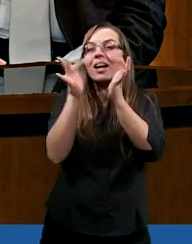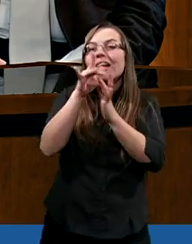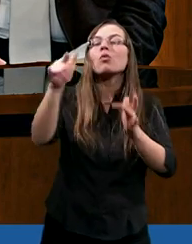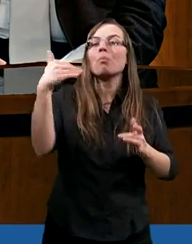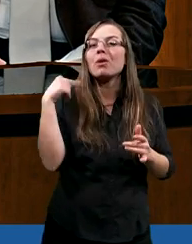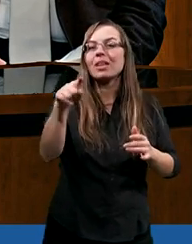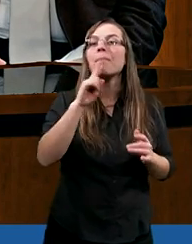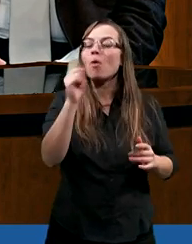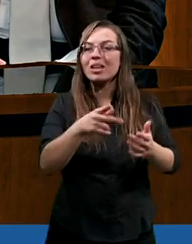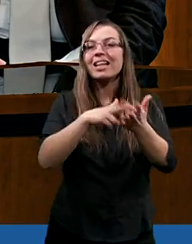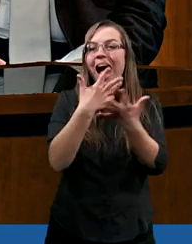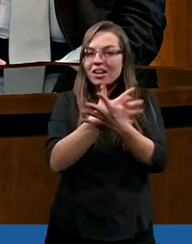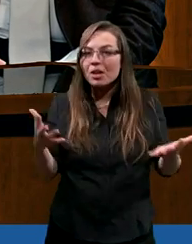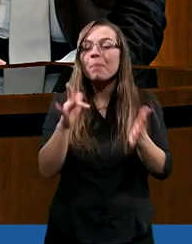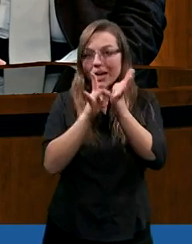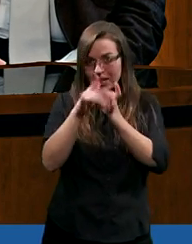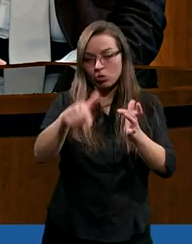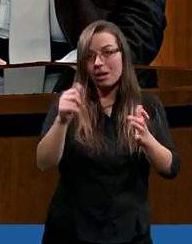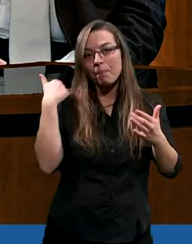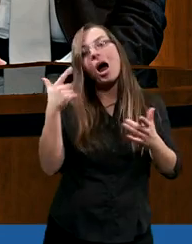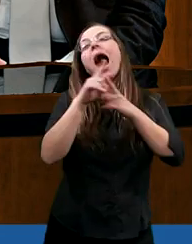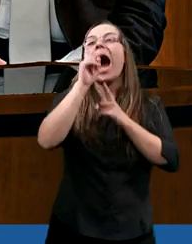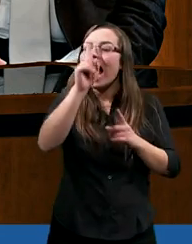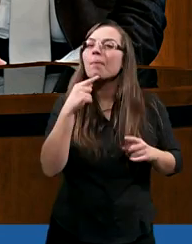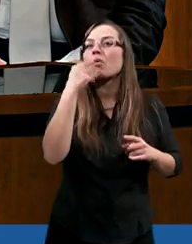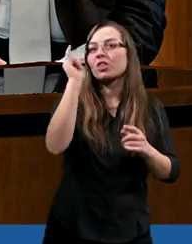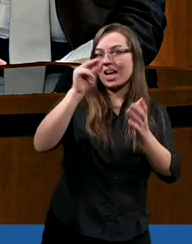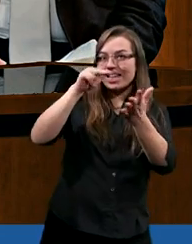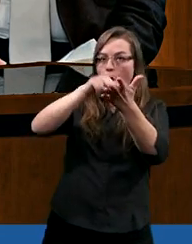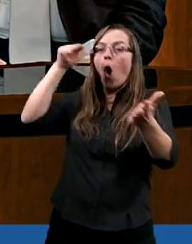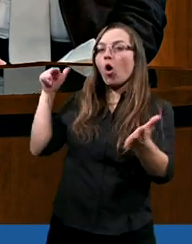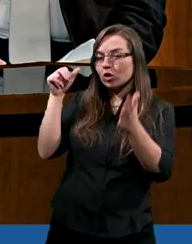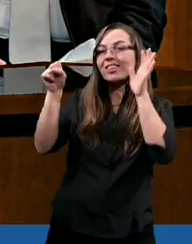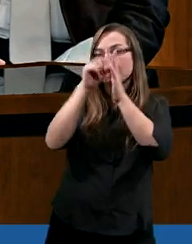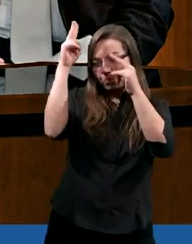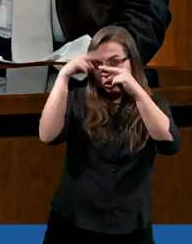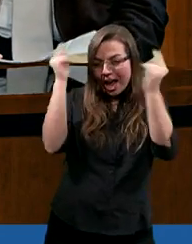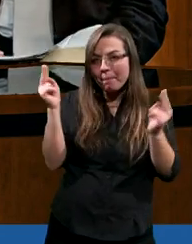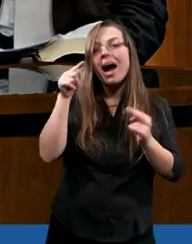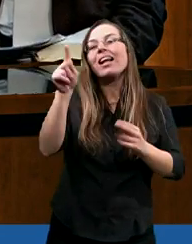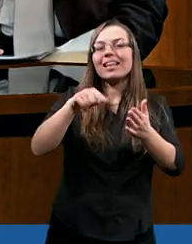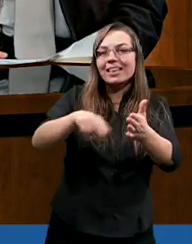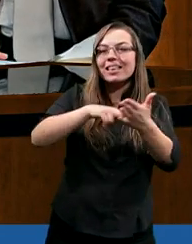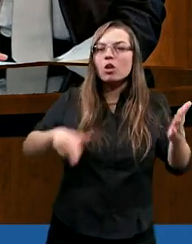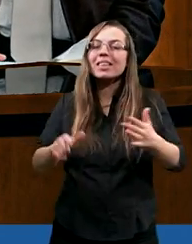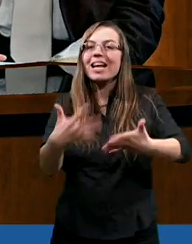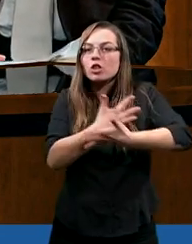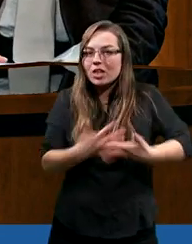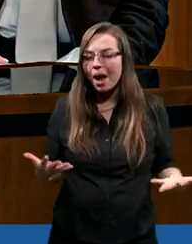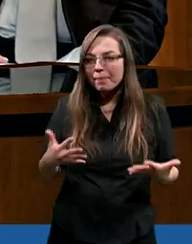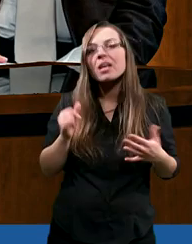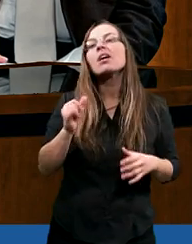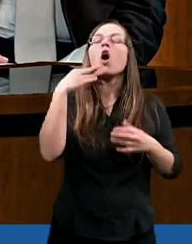pocieszycielem na ziemi, ale powiedział, jak odchodził z tej ziemi, ja pośle